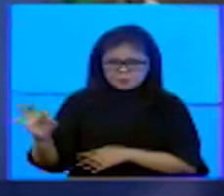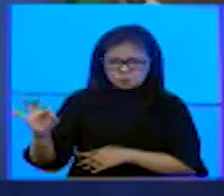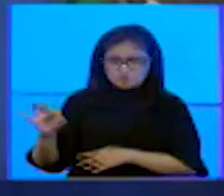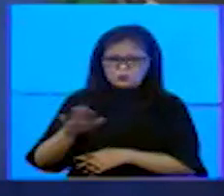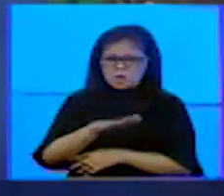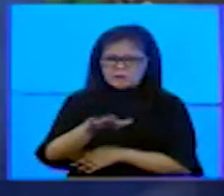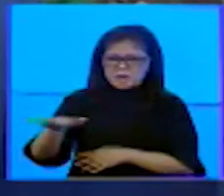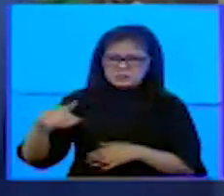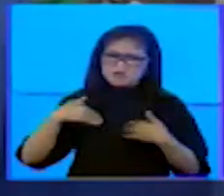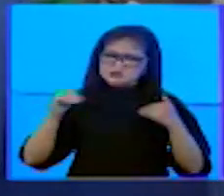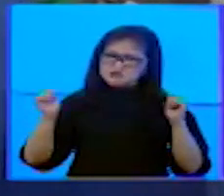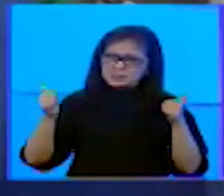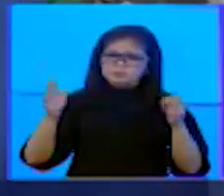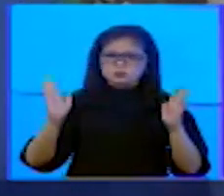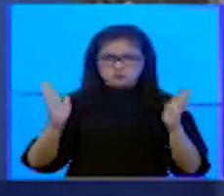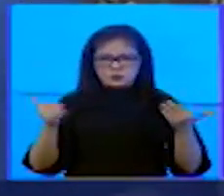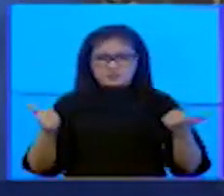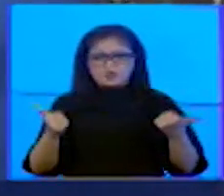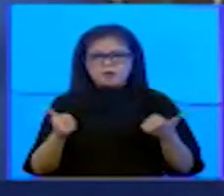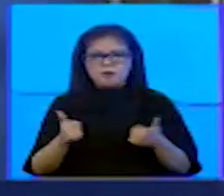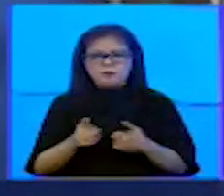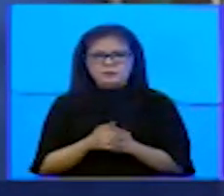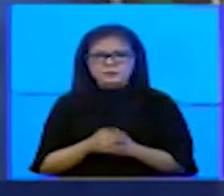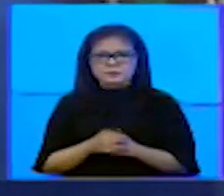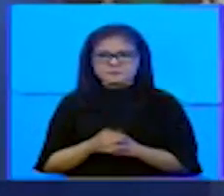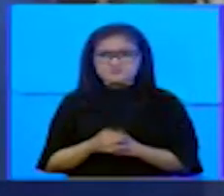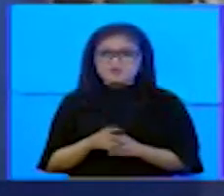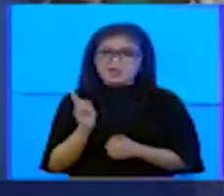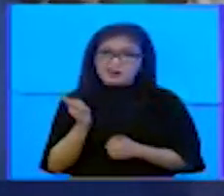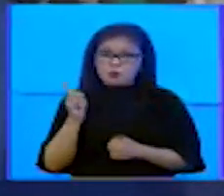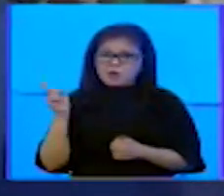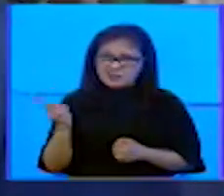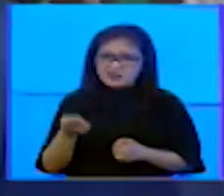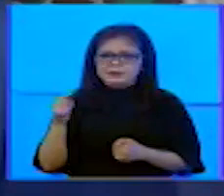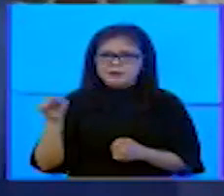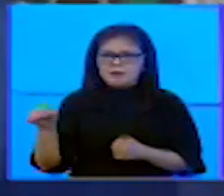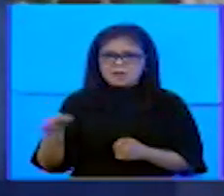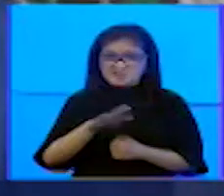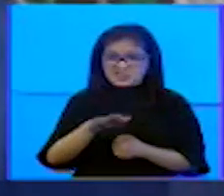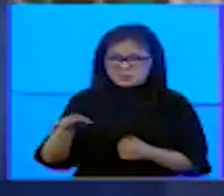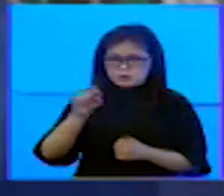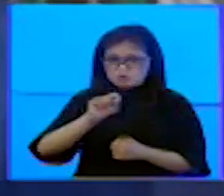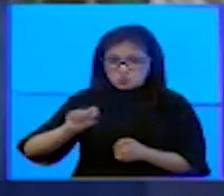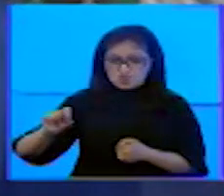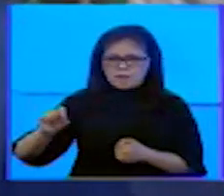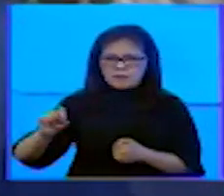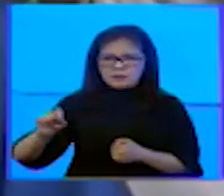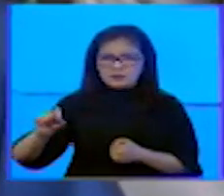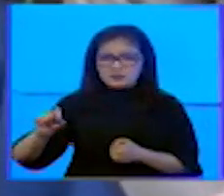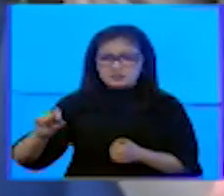siap semua termasuk tadi Apabila ada siswa yang memang kebetulan